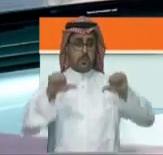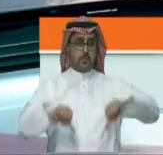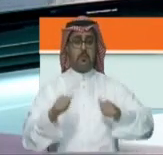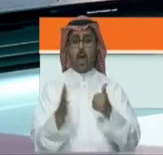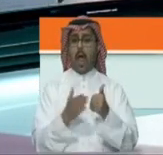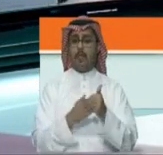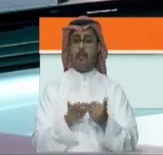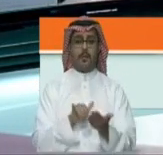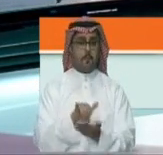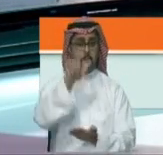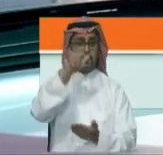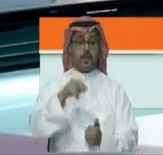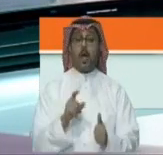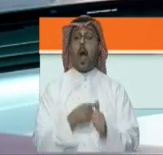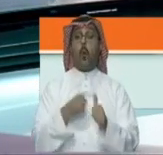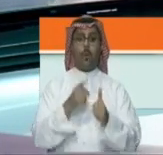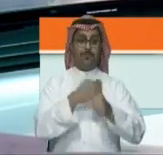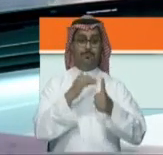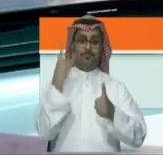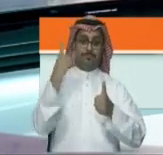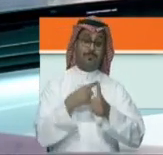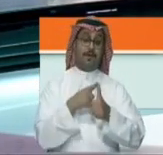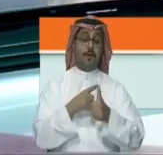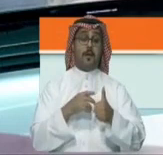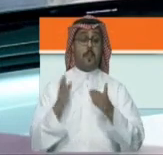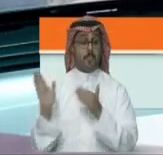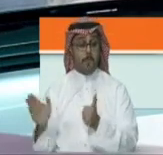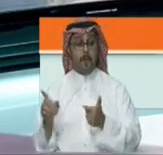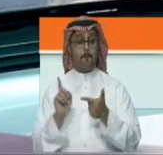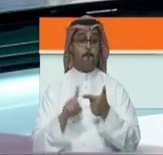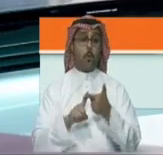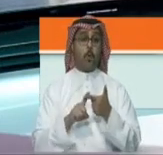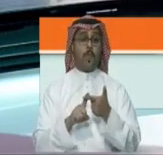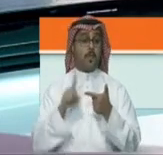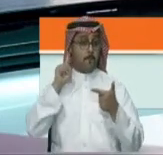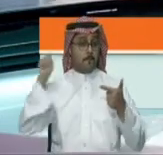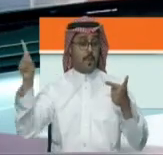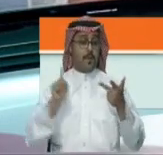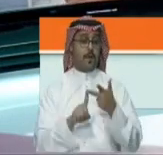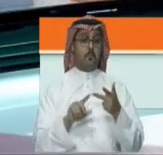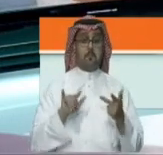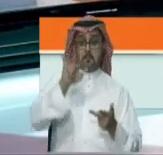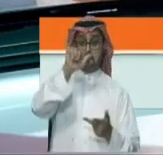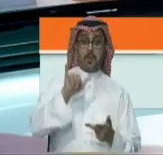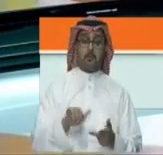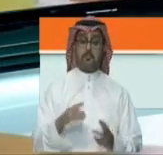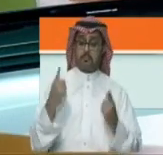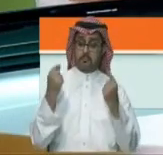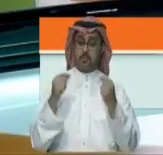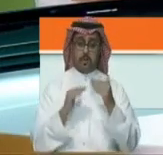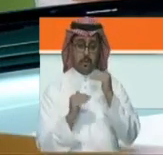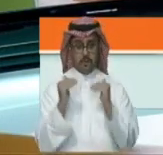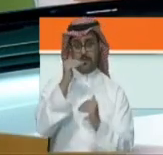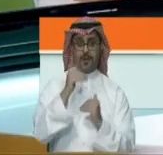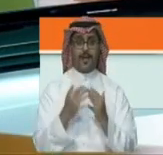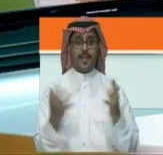مطارات المملكة. نعم، مطار الملك فهد بالدمام والأمير محمد بن عبد العزيز بالمدينة المنورة سجل خلال شهر سبتمبر الماضي ارتفاعا في نسبة مستوى